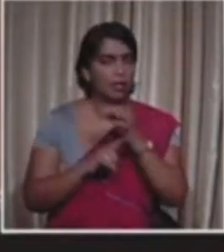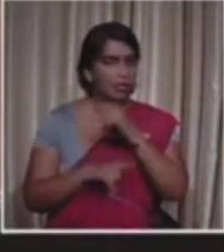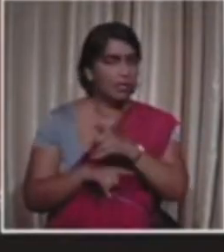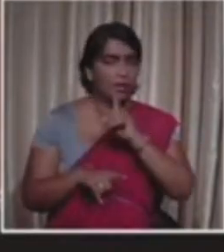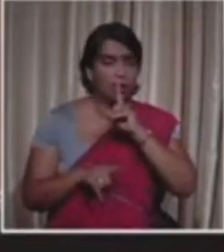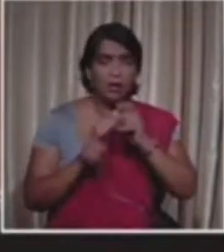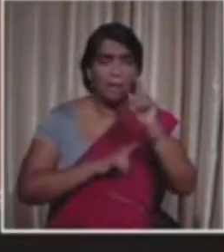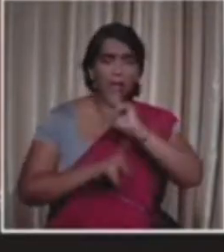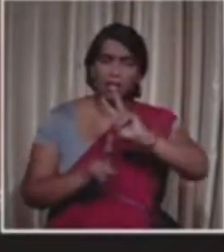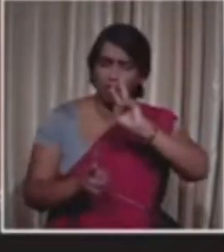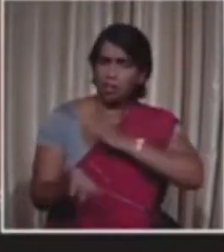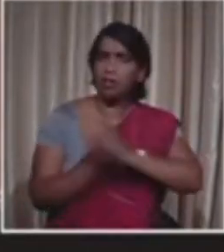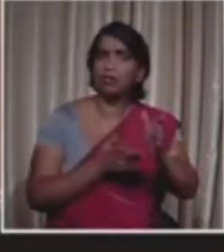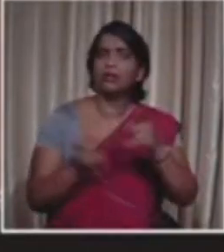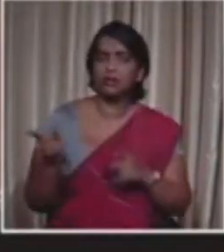संपूर्ण